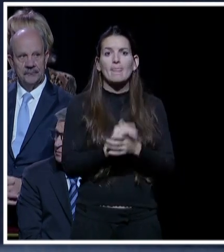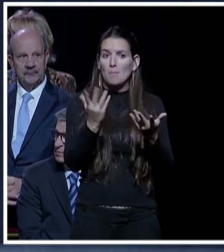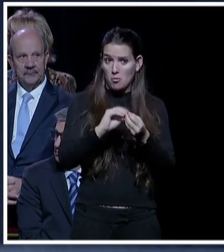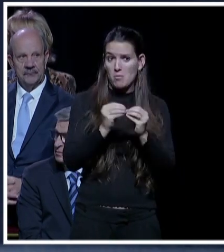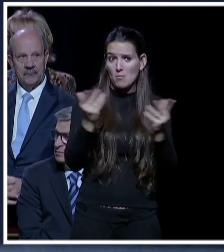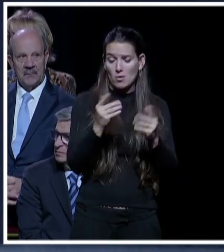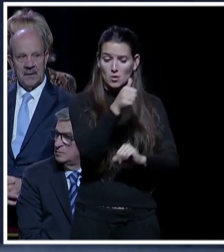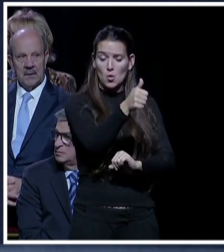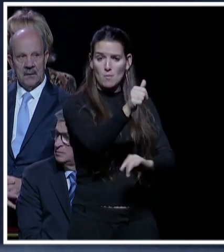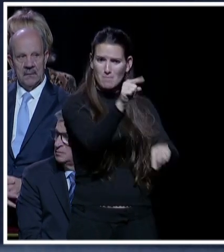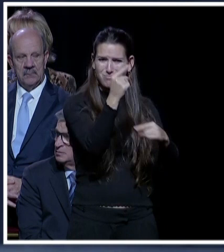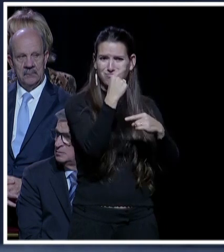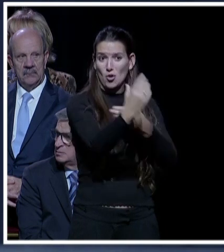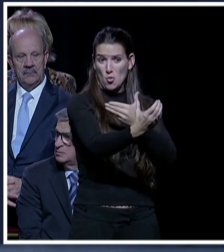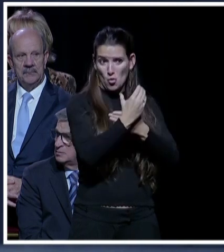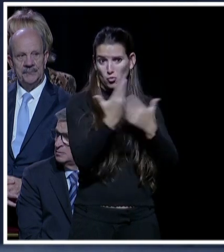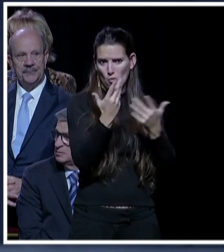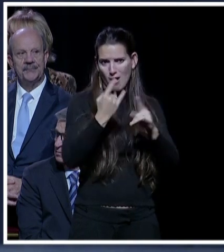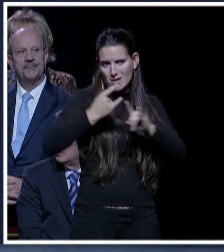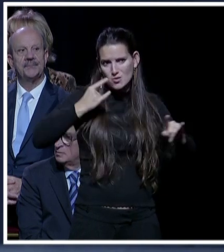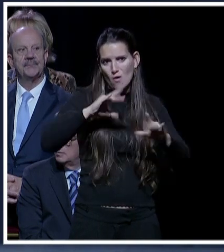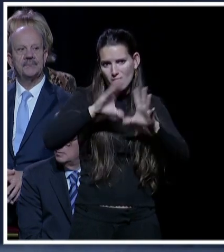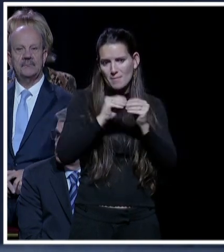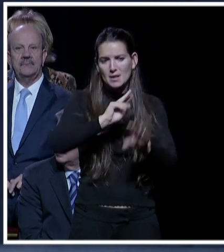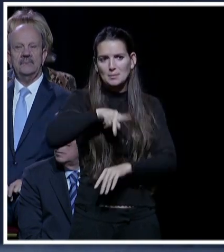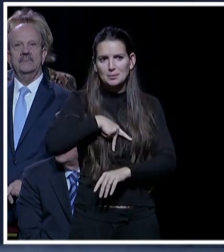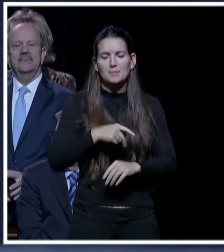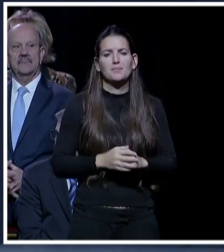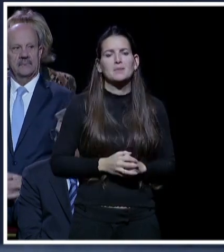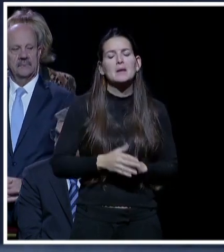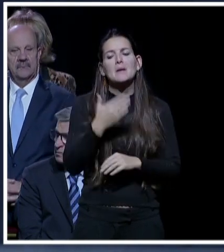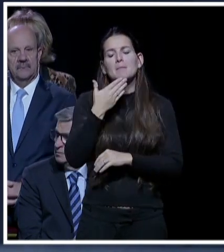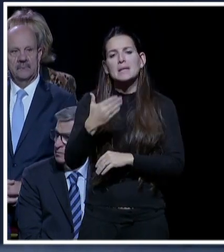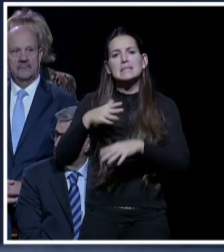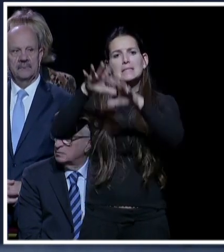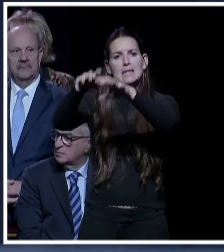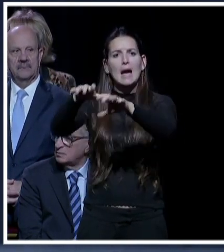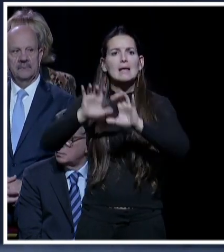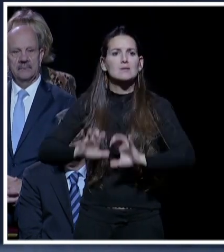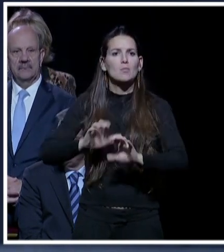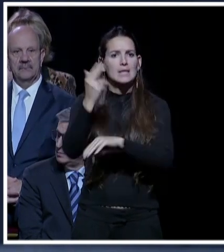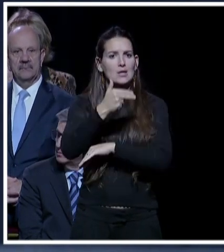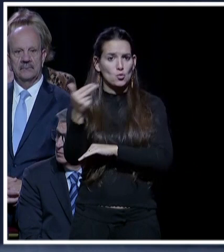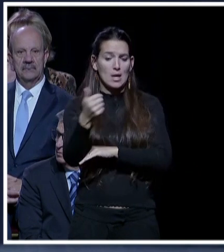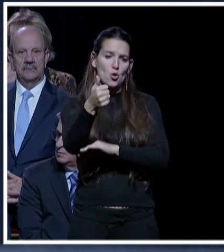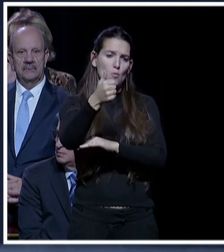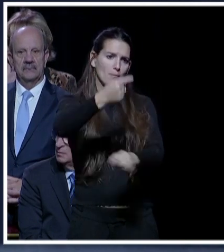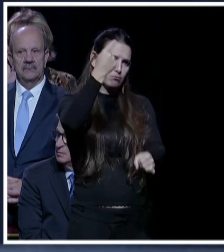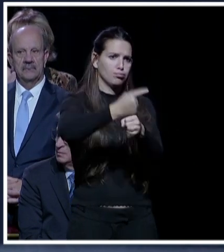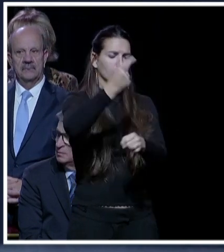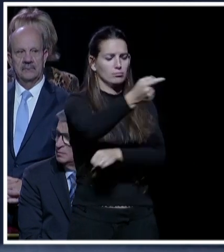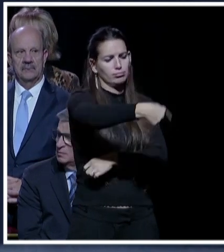histoire familiale. Et je veux remercier le bureau de l'Assemblée nationale qui a sanctionné les députés auteurs de ces injures.